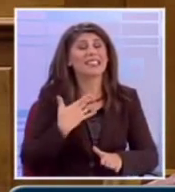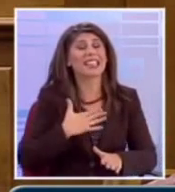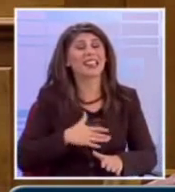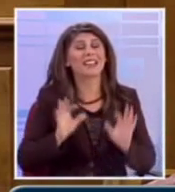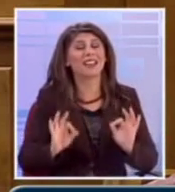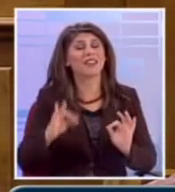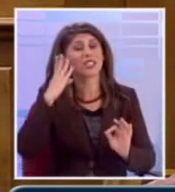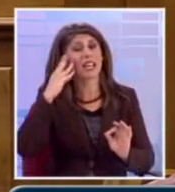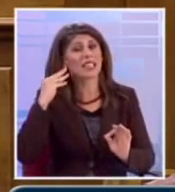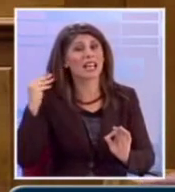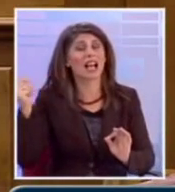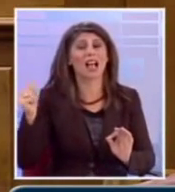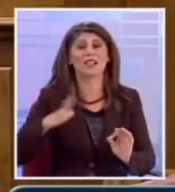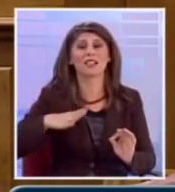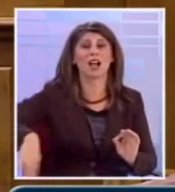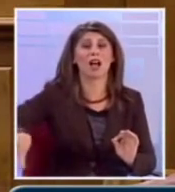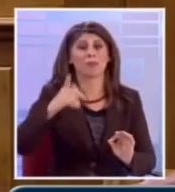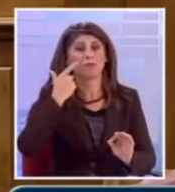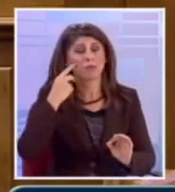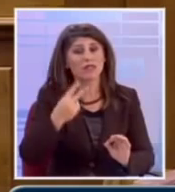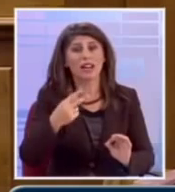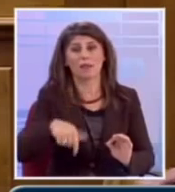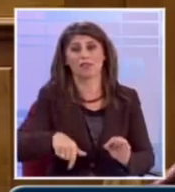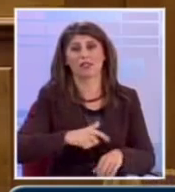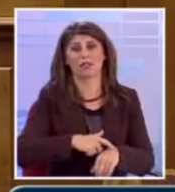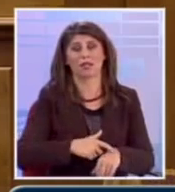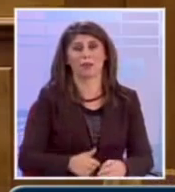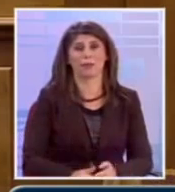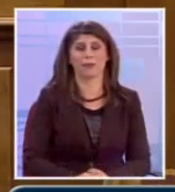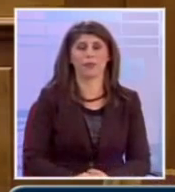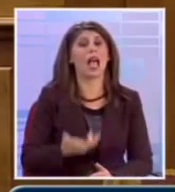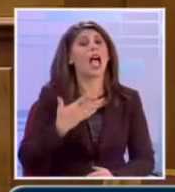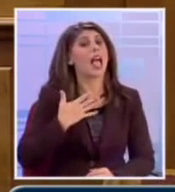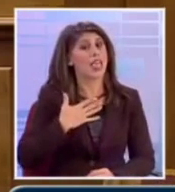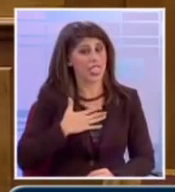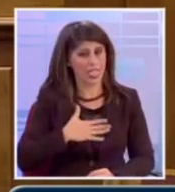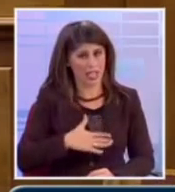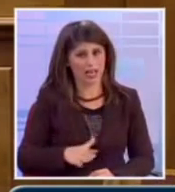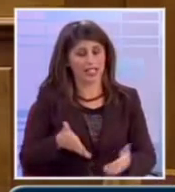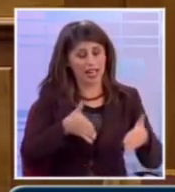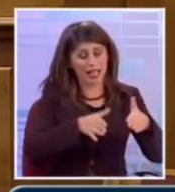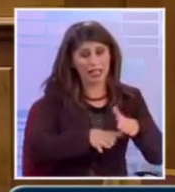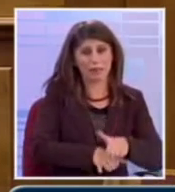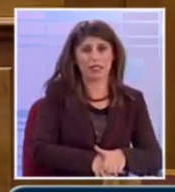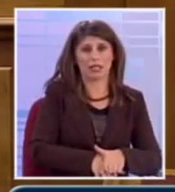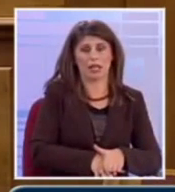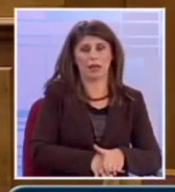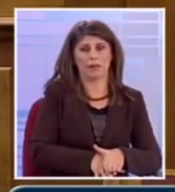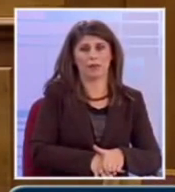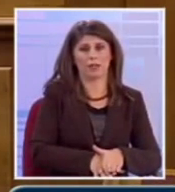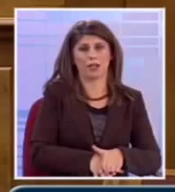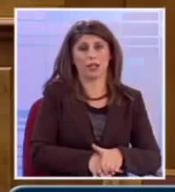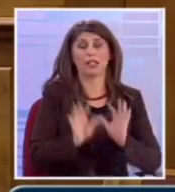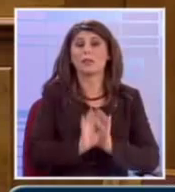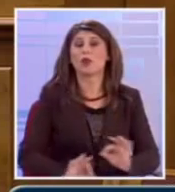ακριβώς να ξεχάσει ο κόσμος που μας παρακολουθεί. Θέλετε να κρύψετε την